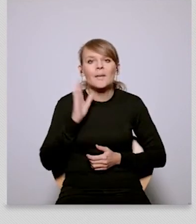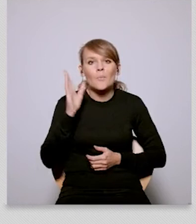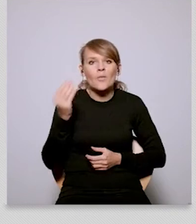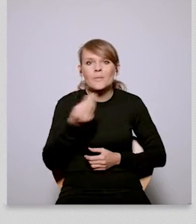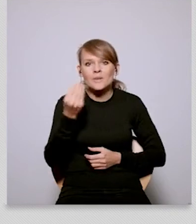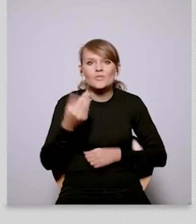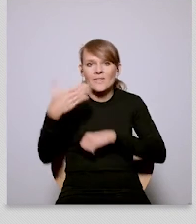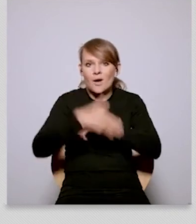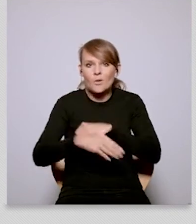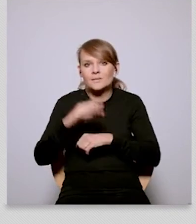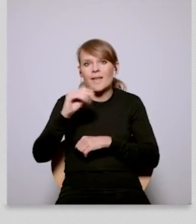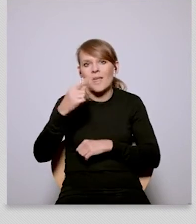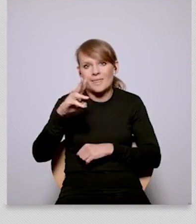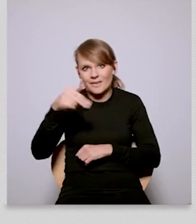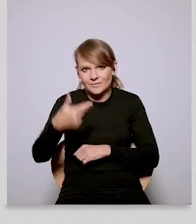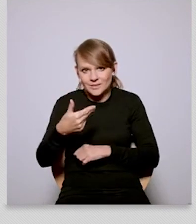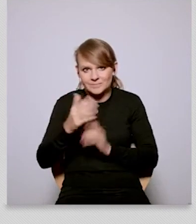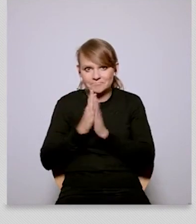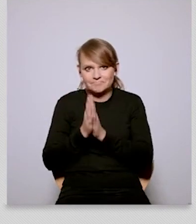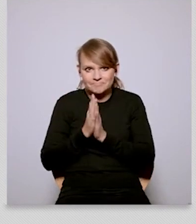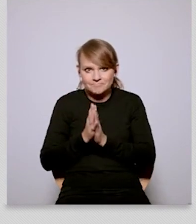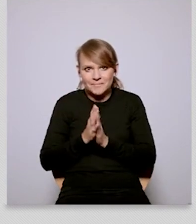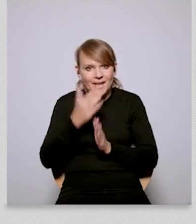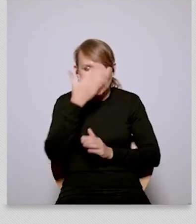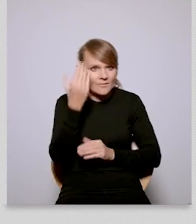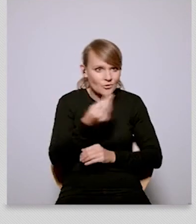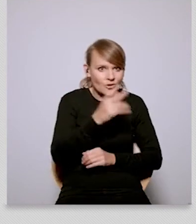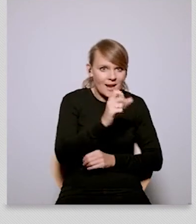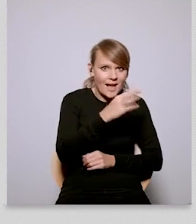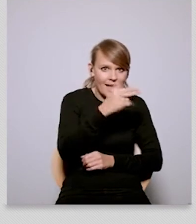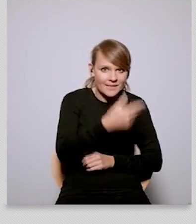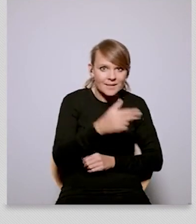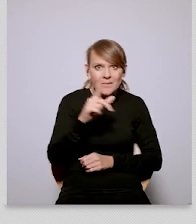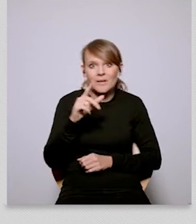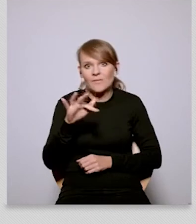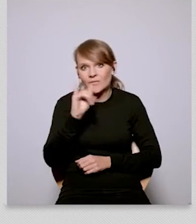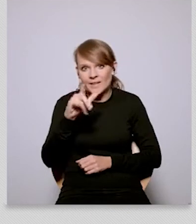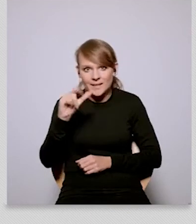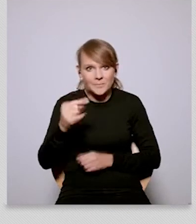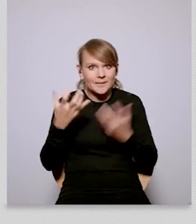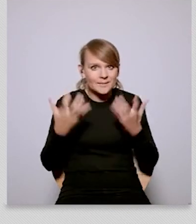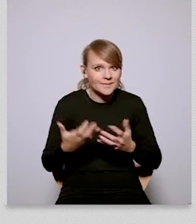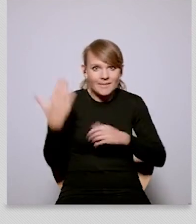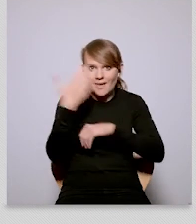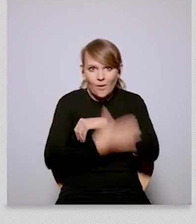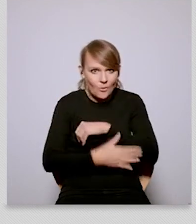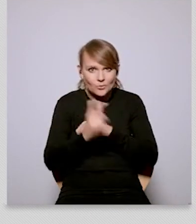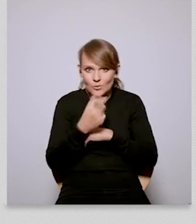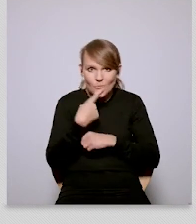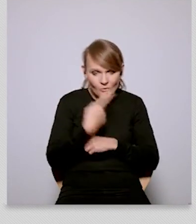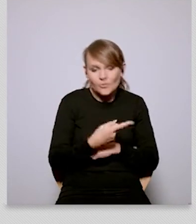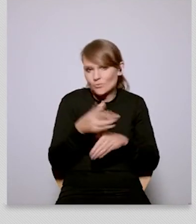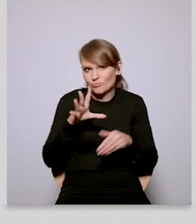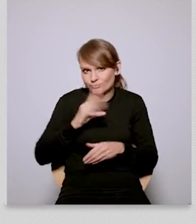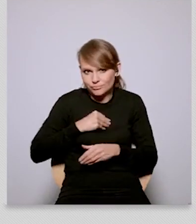Edwina poprosić na koniec jeżeli jeszcze nie wiem czy Katrin czy Filip chcieliby na chwileczkę słowo końcowe wygłosić to bardzo proszę